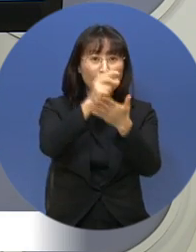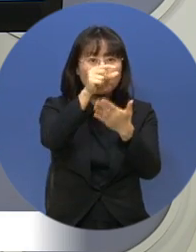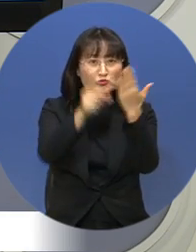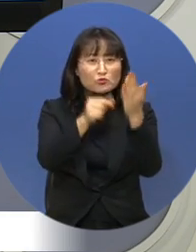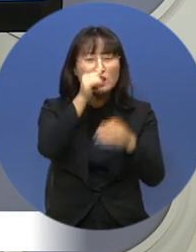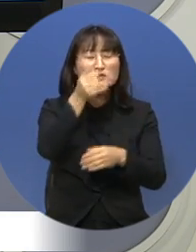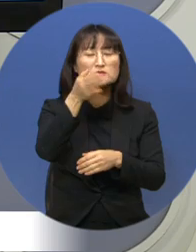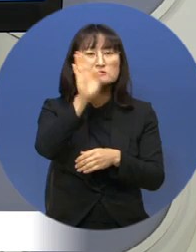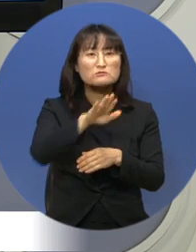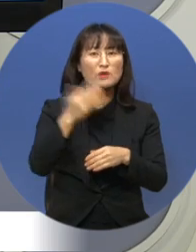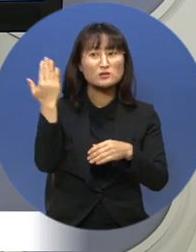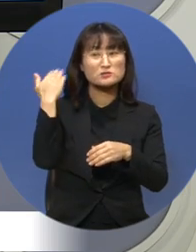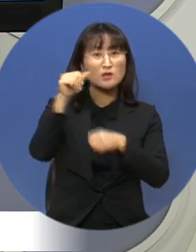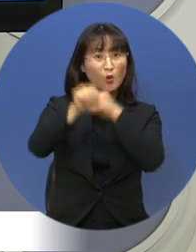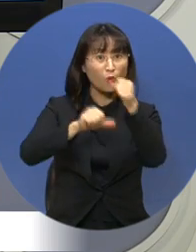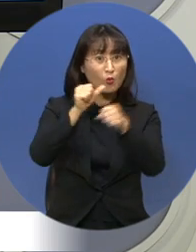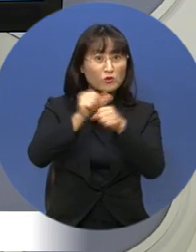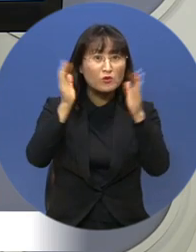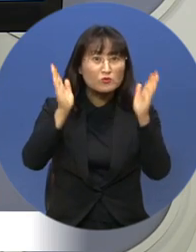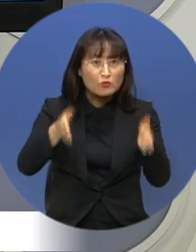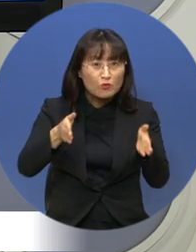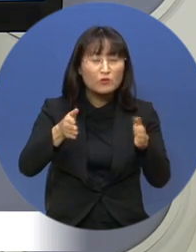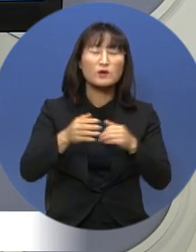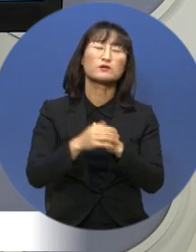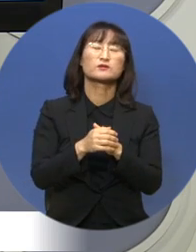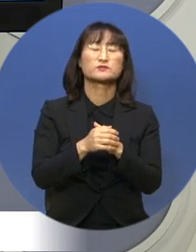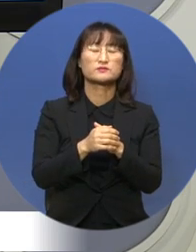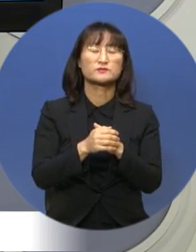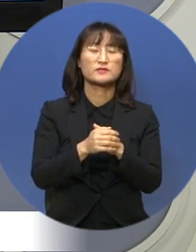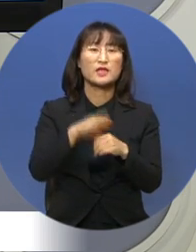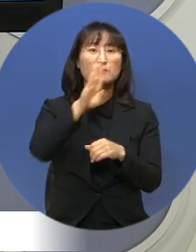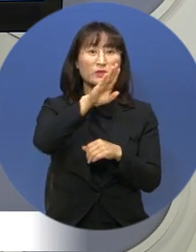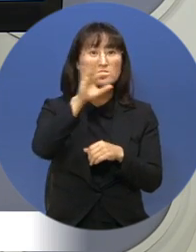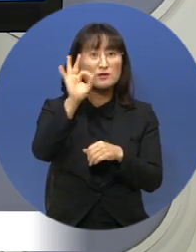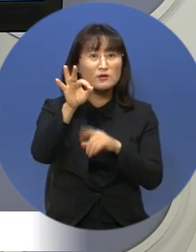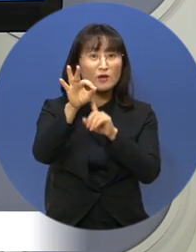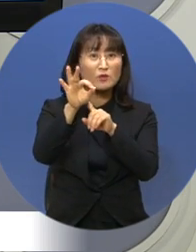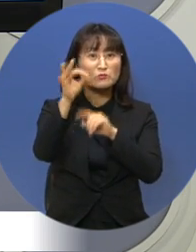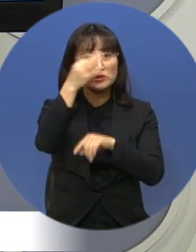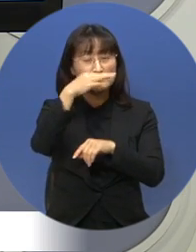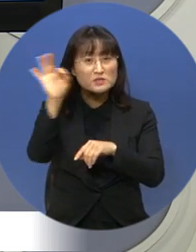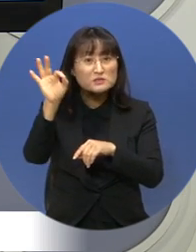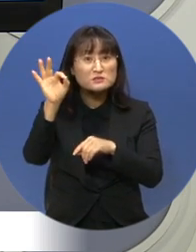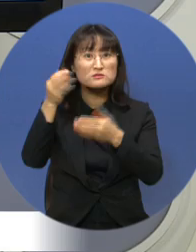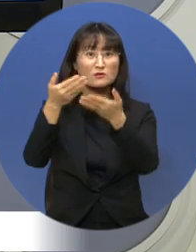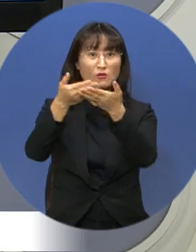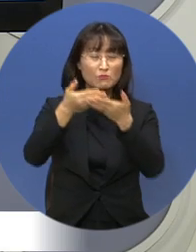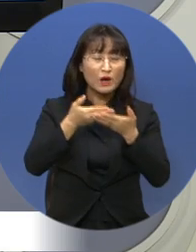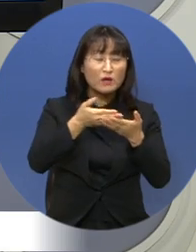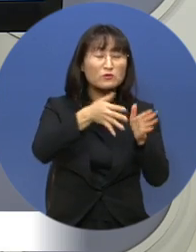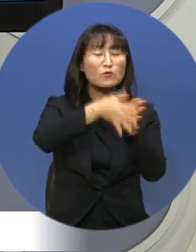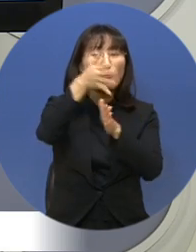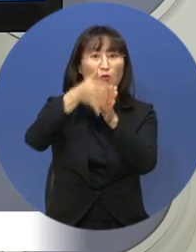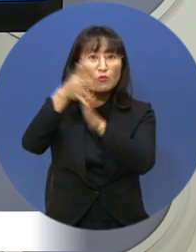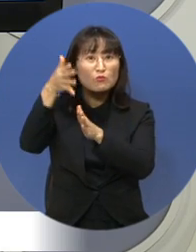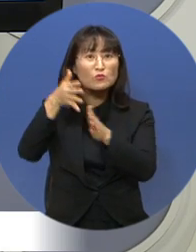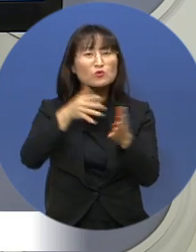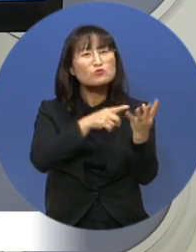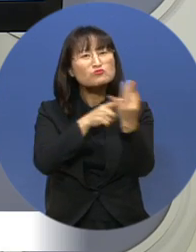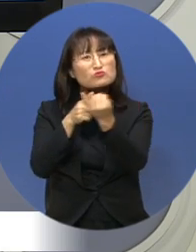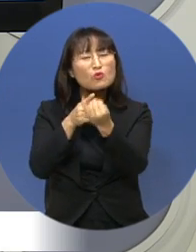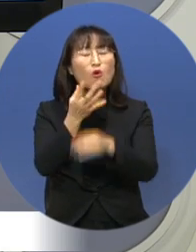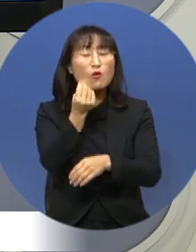지난 5년간 사용승인을 받은 국가 지자체 신축 건축물에 bf 인증 취득